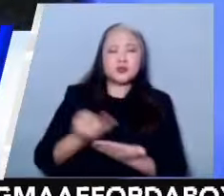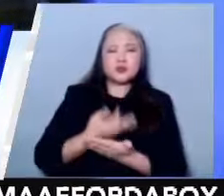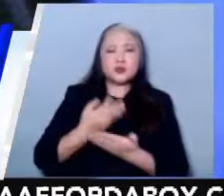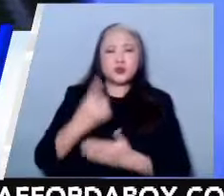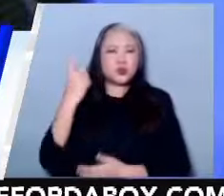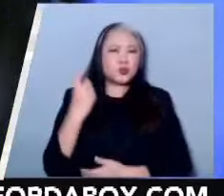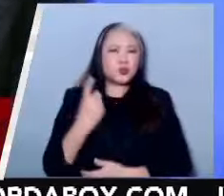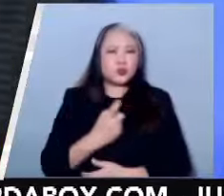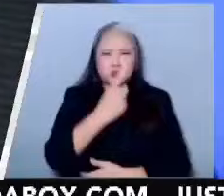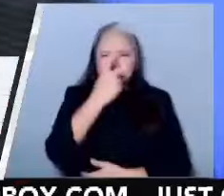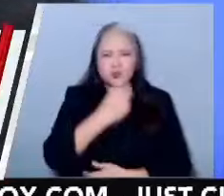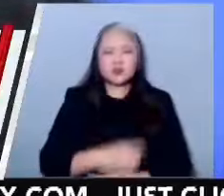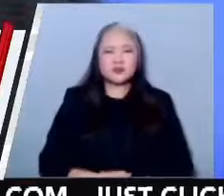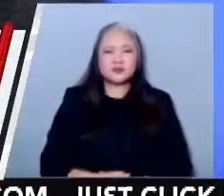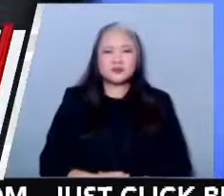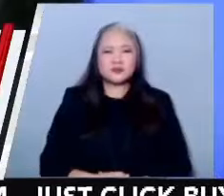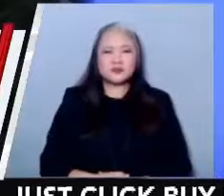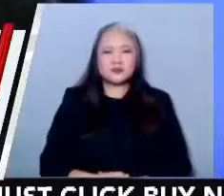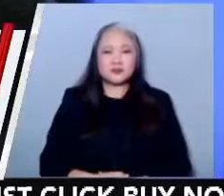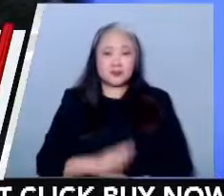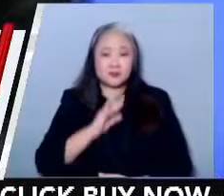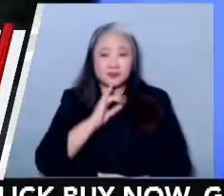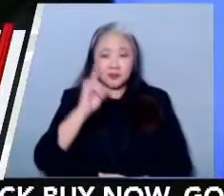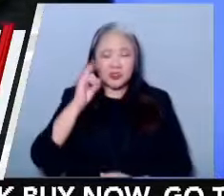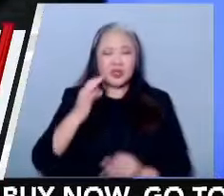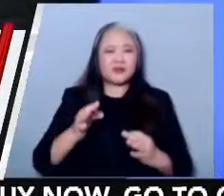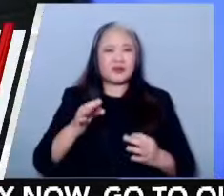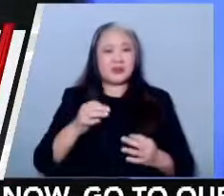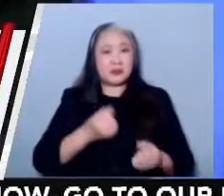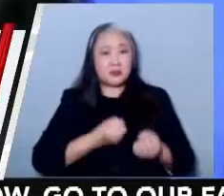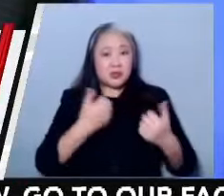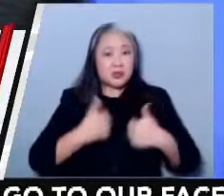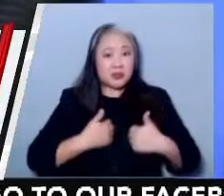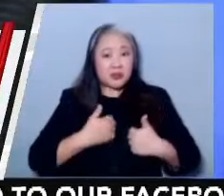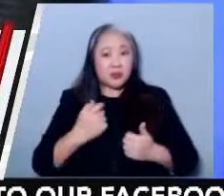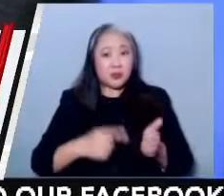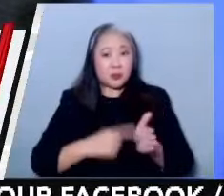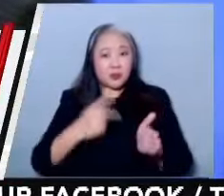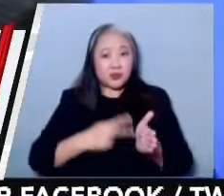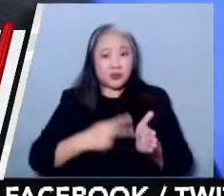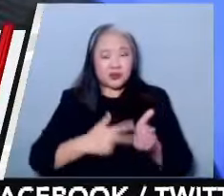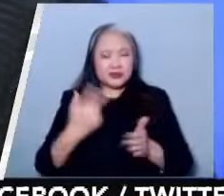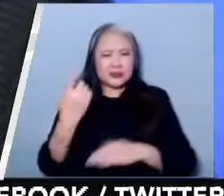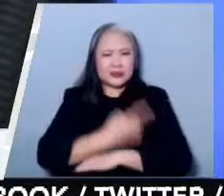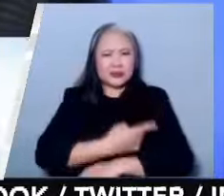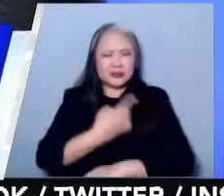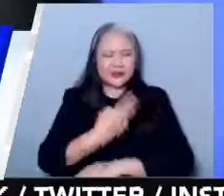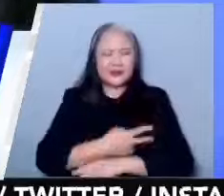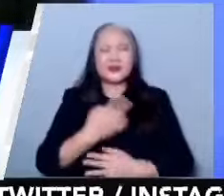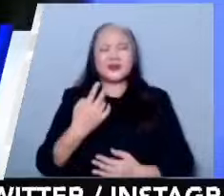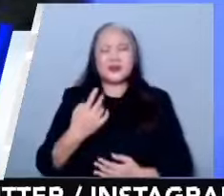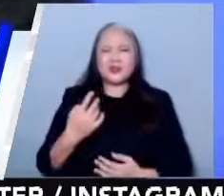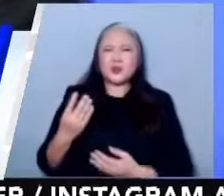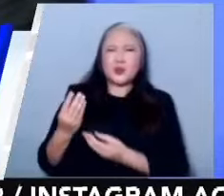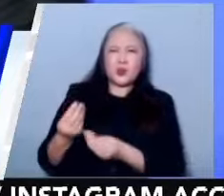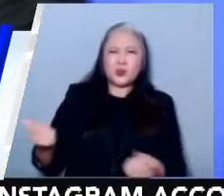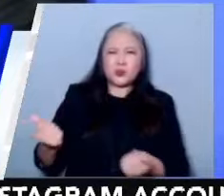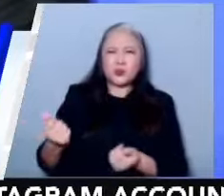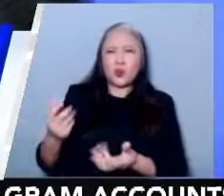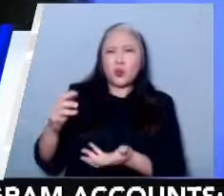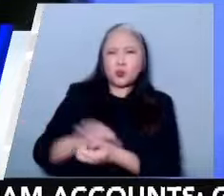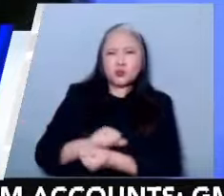Kasi pag nirekomend ko mag-shower ka 3 times a day during the heat, maubos naman yung tubig para sa tubigan. Drought na nga.